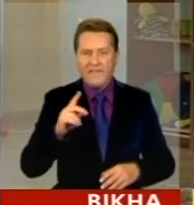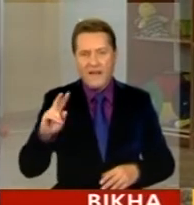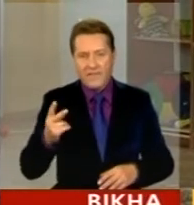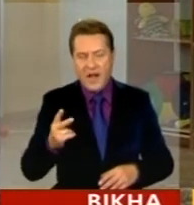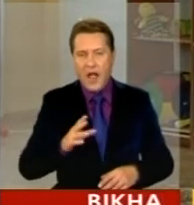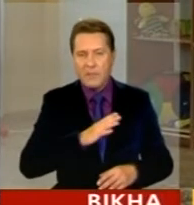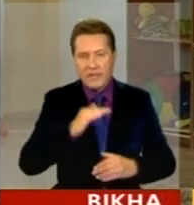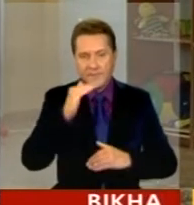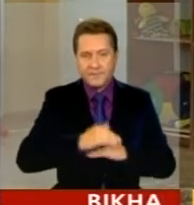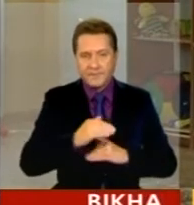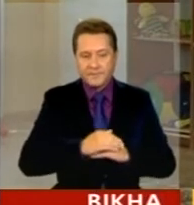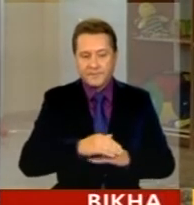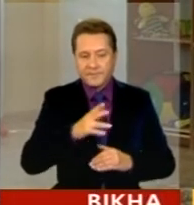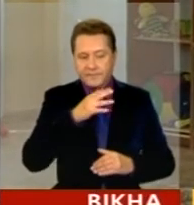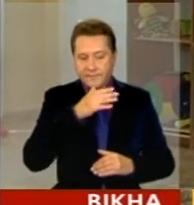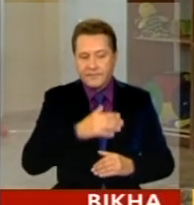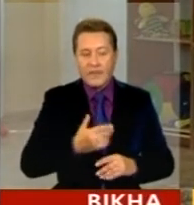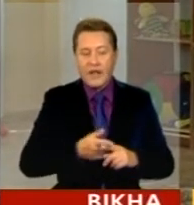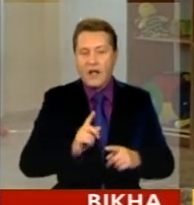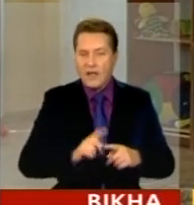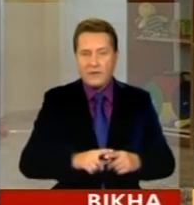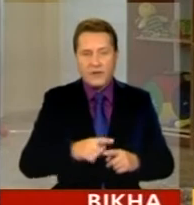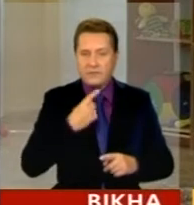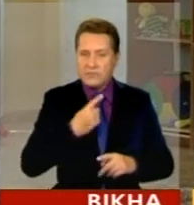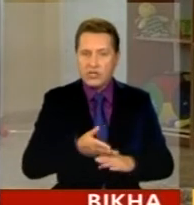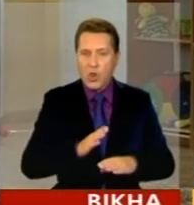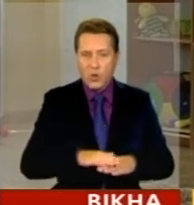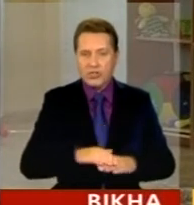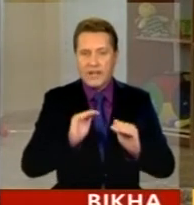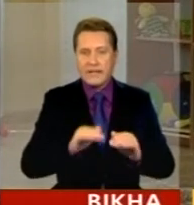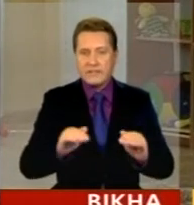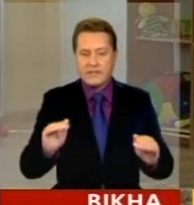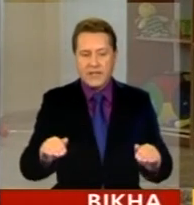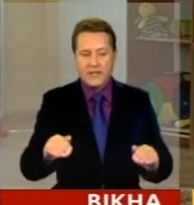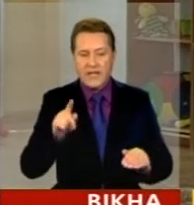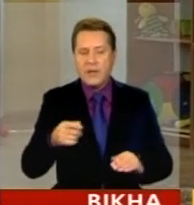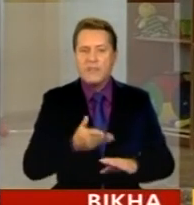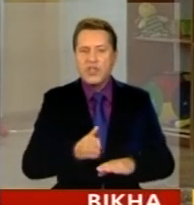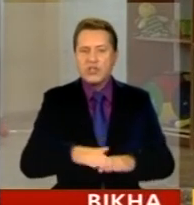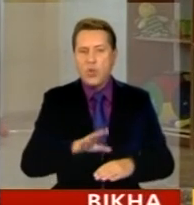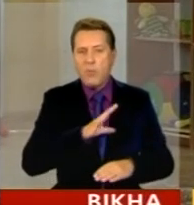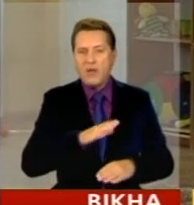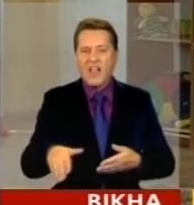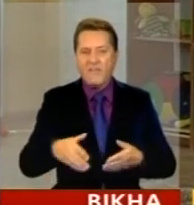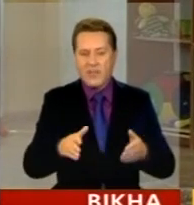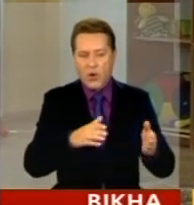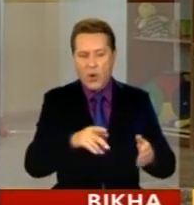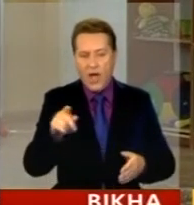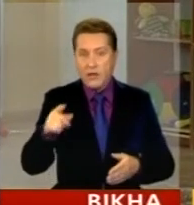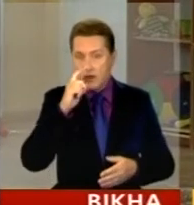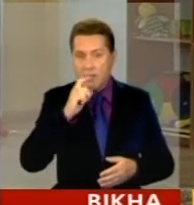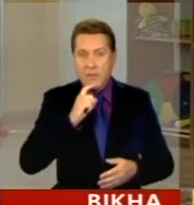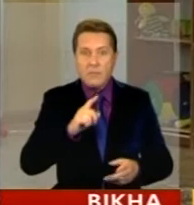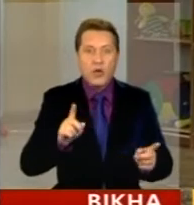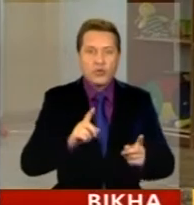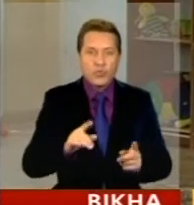в вечірнє час. То есть, конечно, это сложно. Дети, ну, им тяжело было в дороге, они не понимали, что,